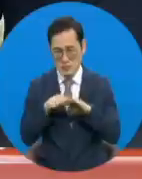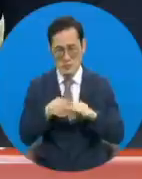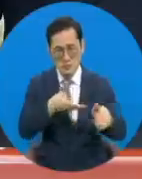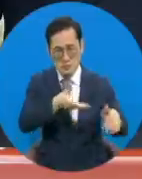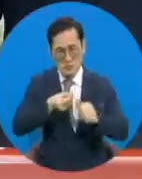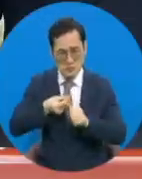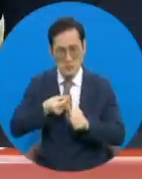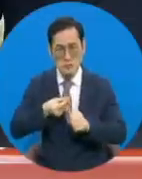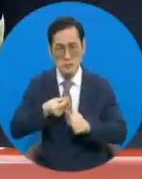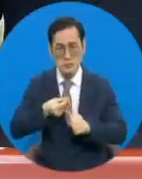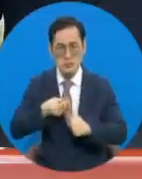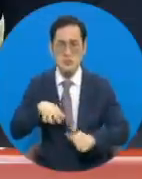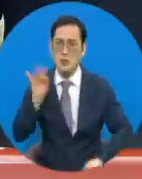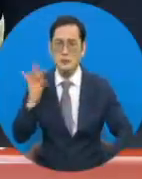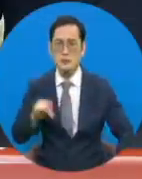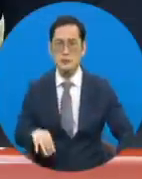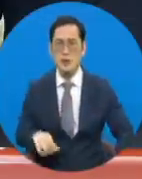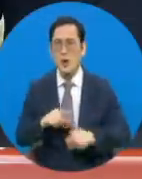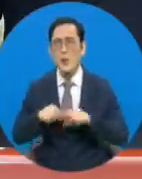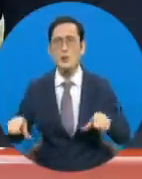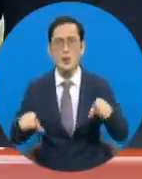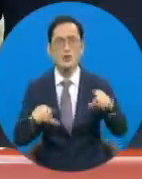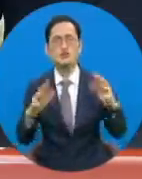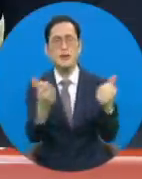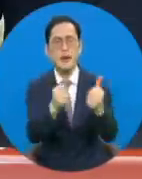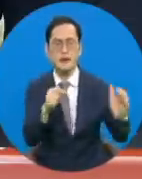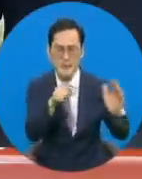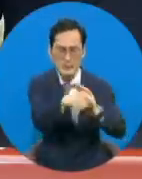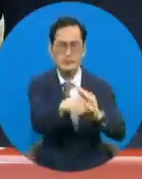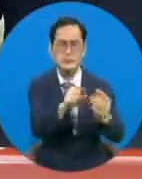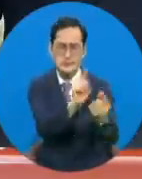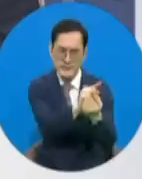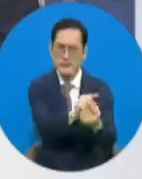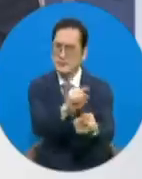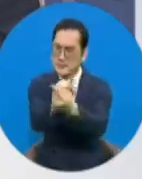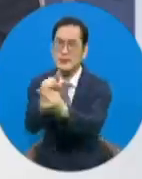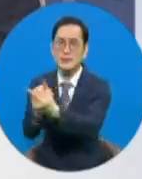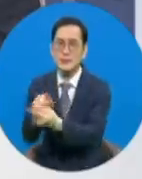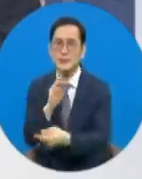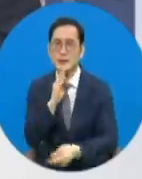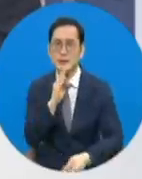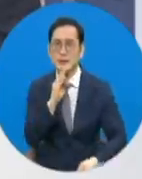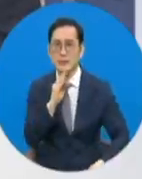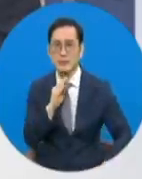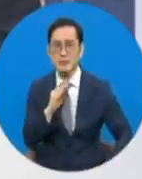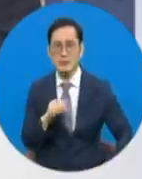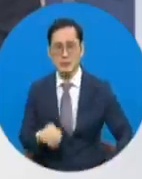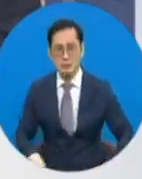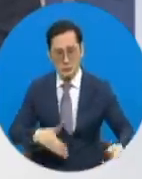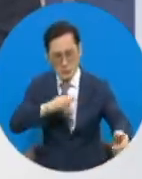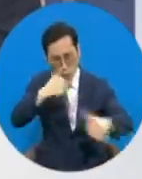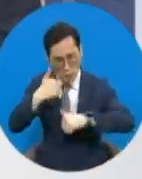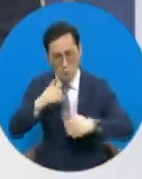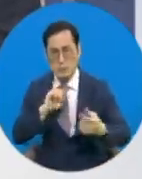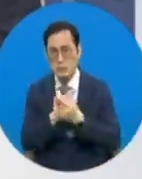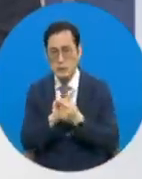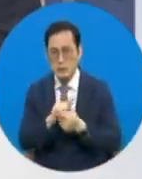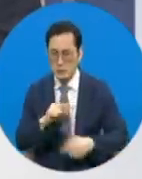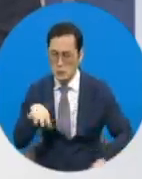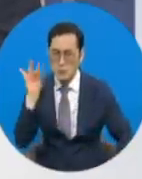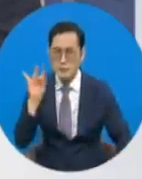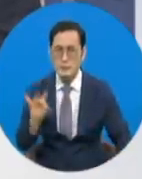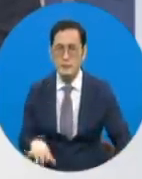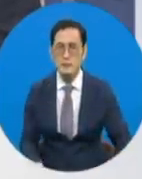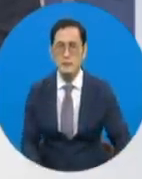공개적으로 관저에 가는 경우는 처음 봤습니다. 저는 그 이제 민주당에서